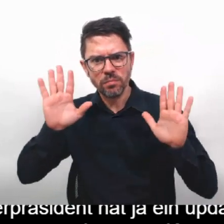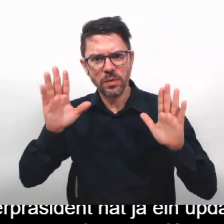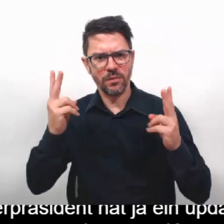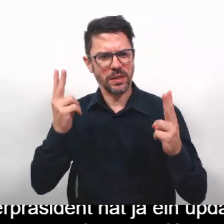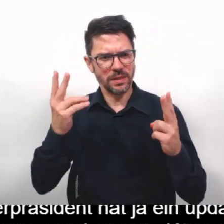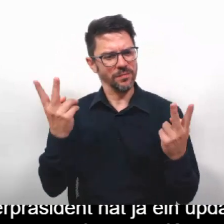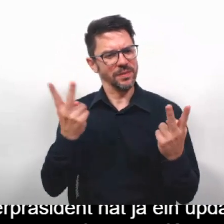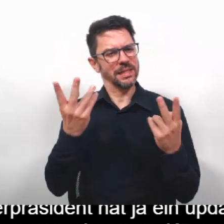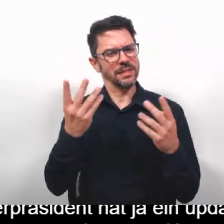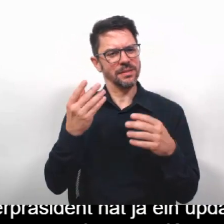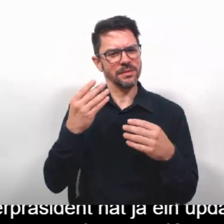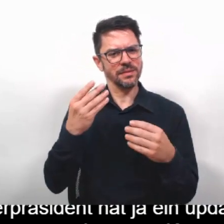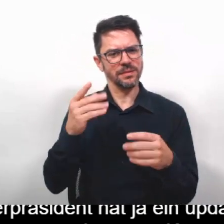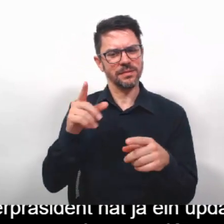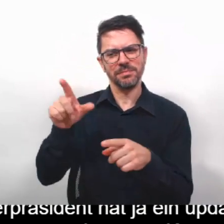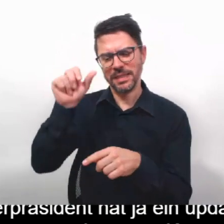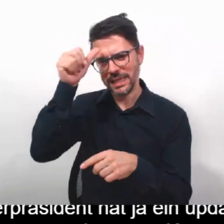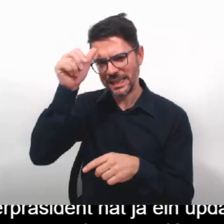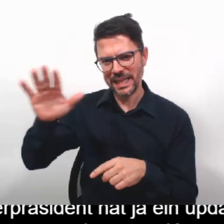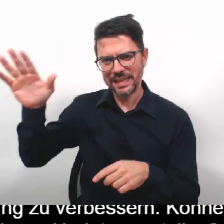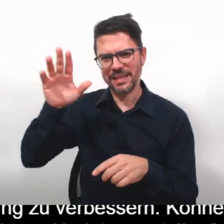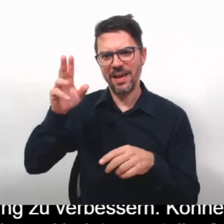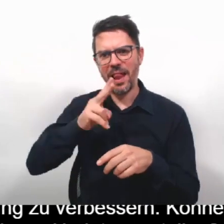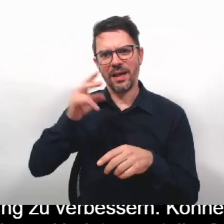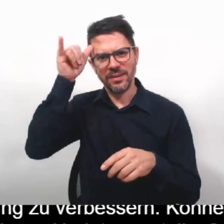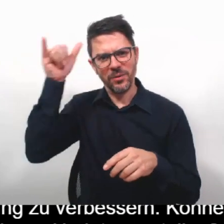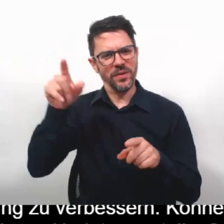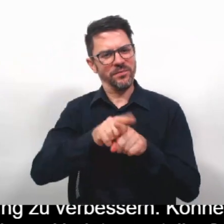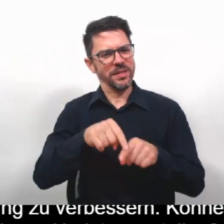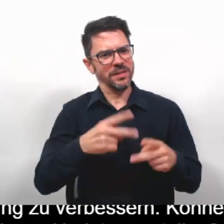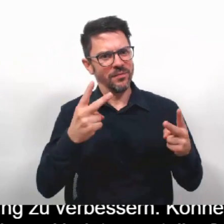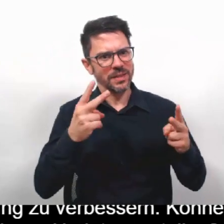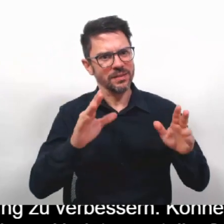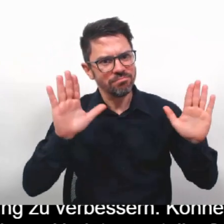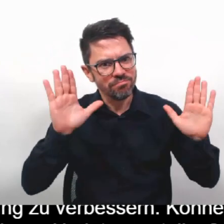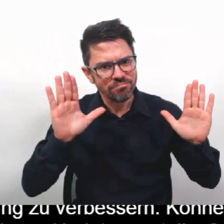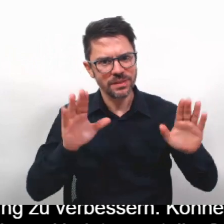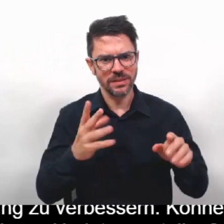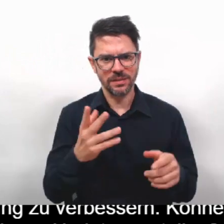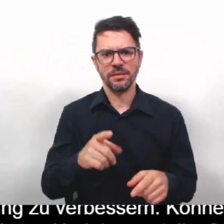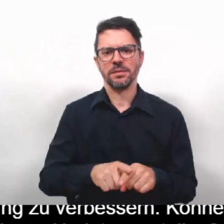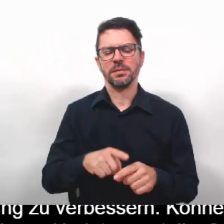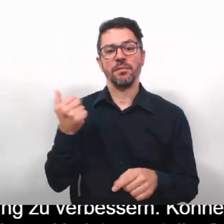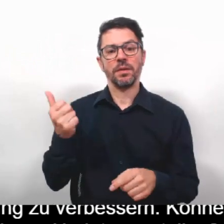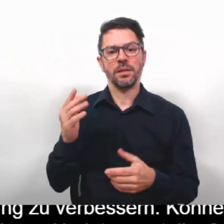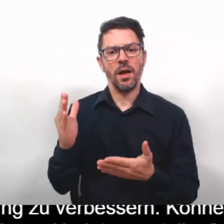auch irgendwas angedacht, dass man vielleicht noch mal eine Marke einzieht weiter oben?